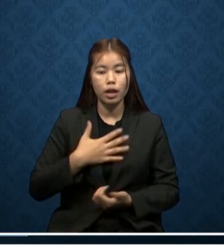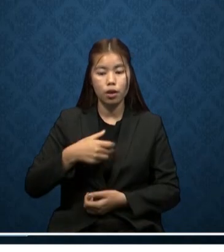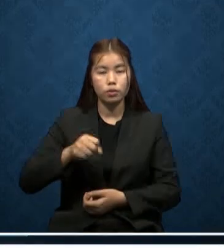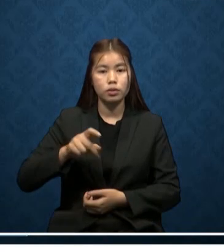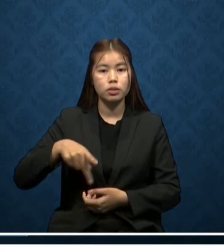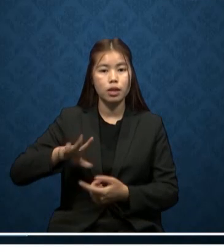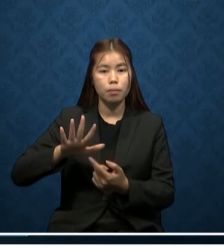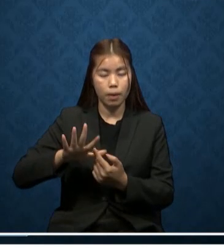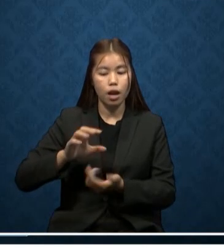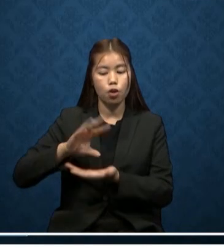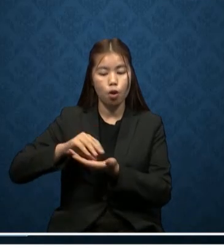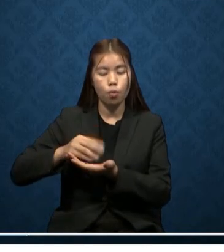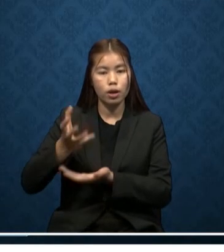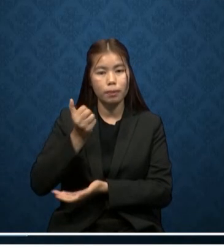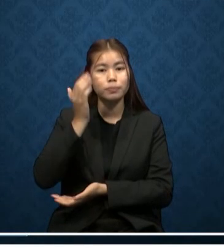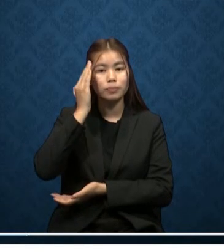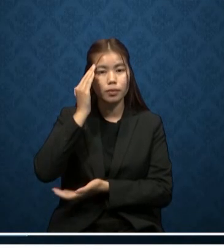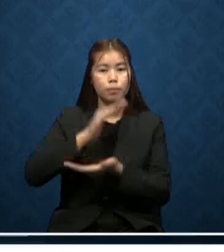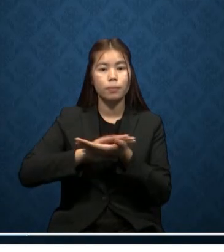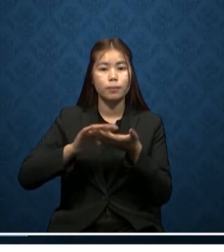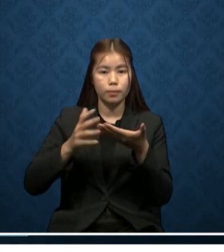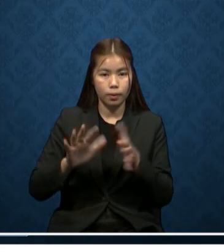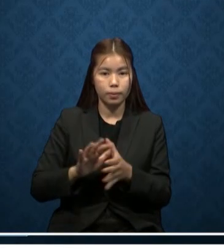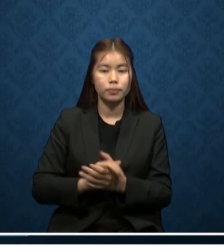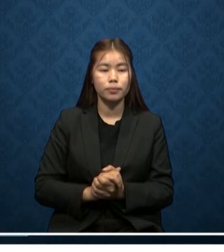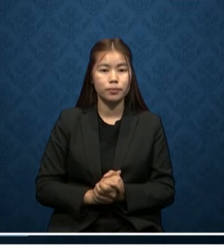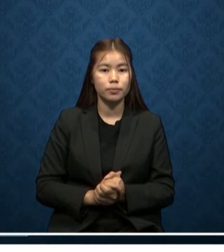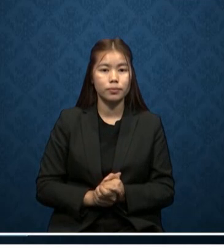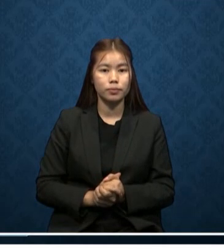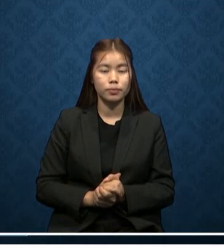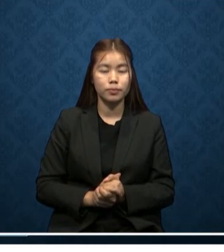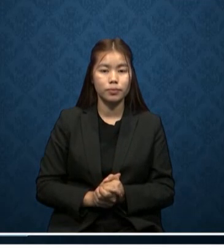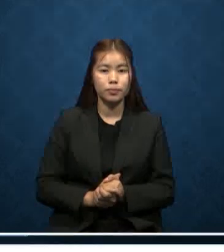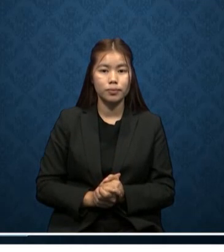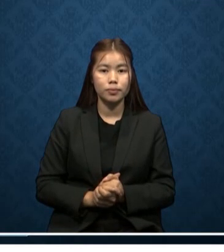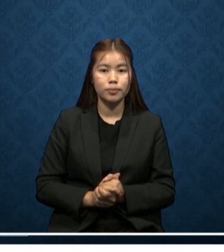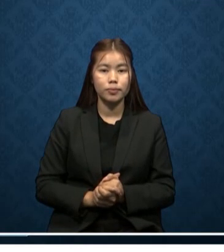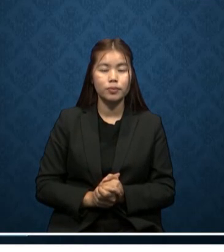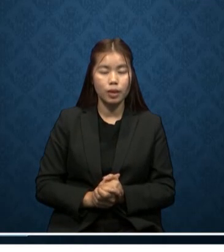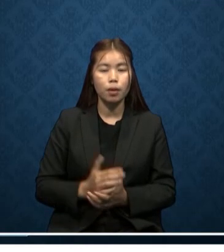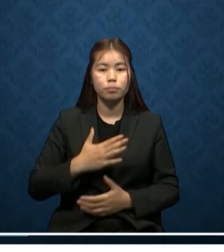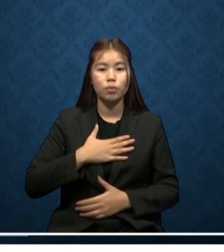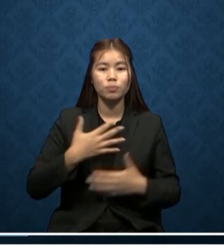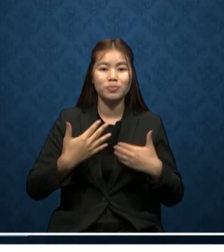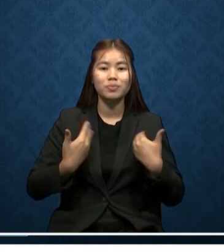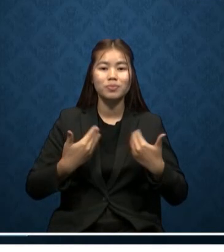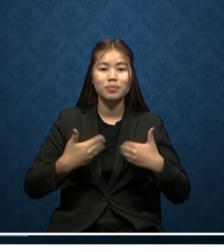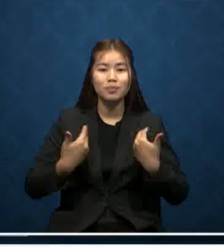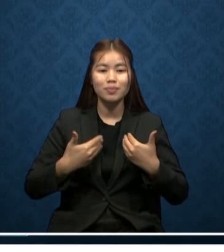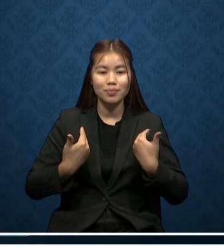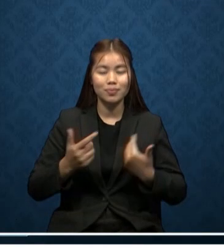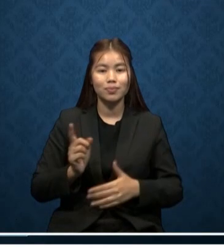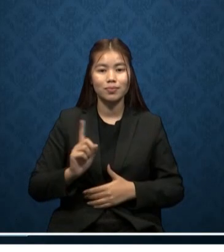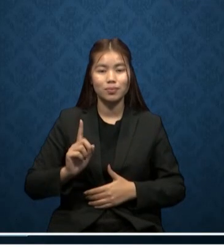มูลตัวนี้แล้วต่อไปในส่วนของประเด็นท่าทายอีกอันนึงซึ่งผมผมดีใจที่ที่